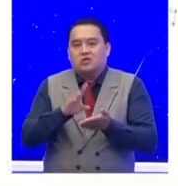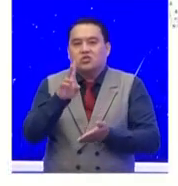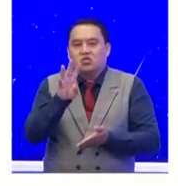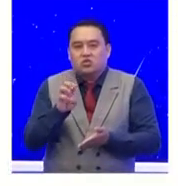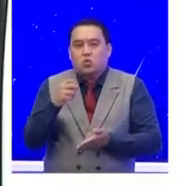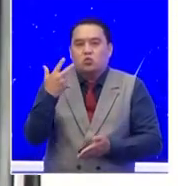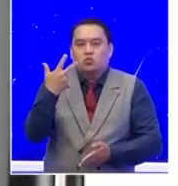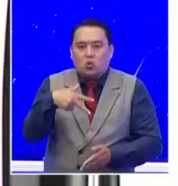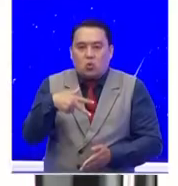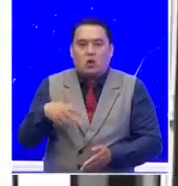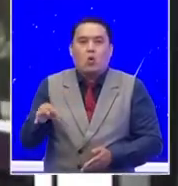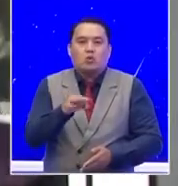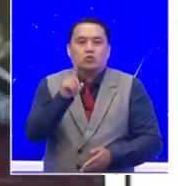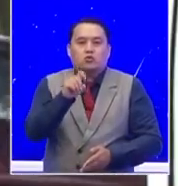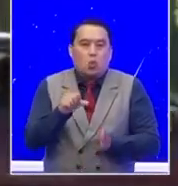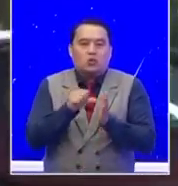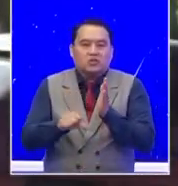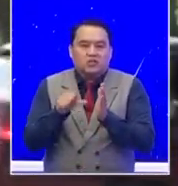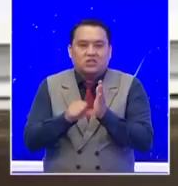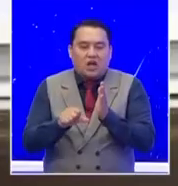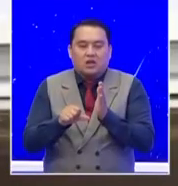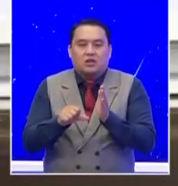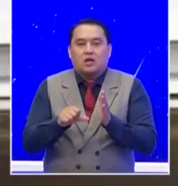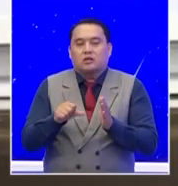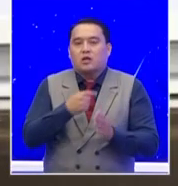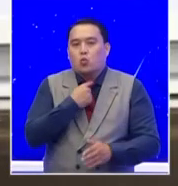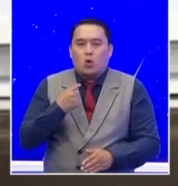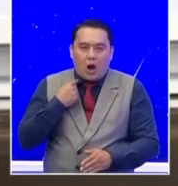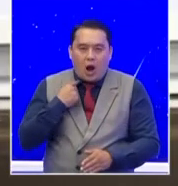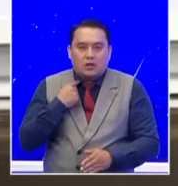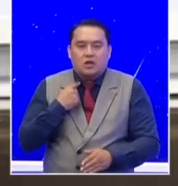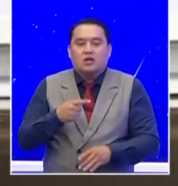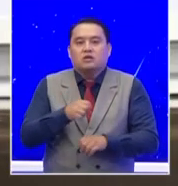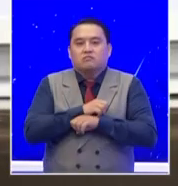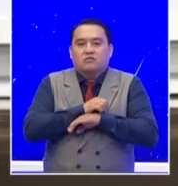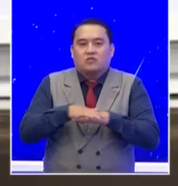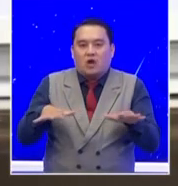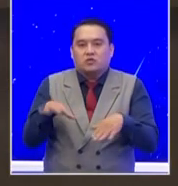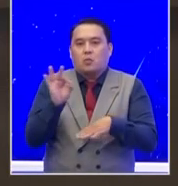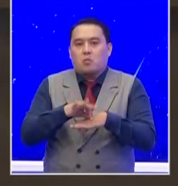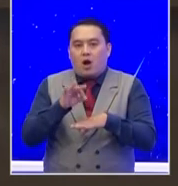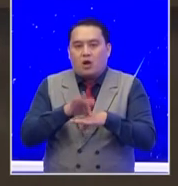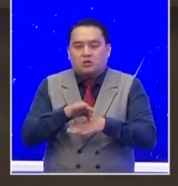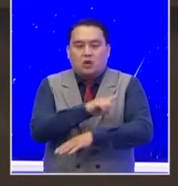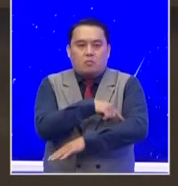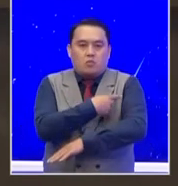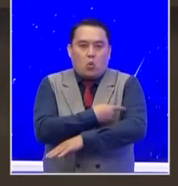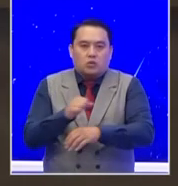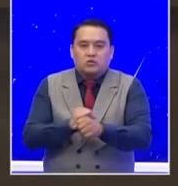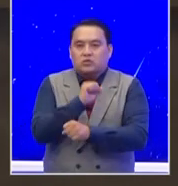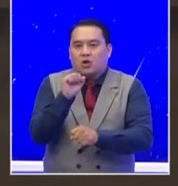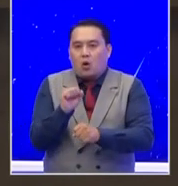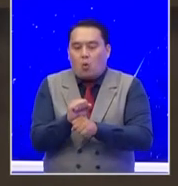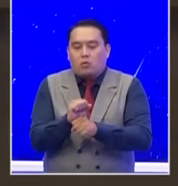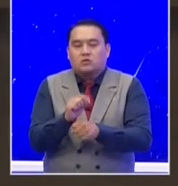заболевших в области и 165 в областном центре чтобы не допустить лавинного распространения болезни санитарные посты ставить не будем